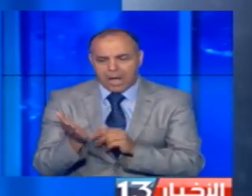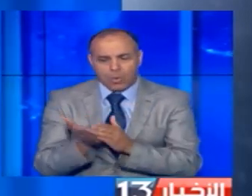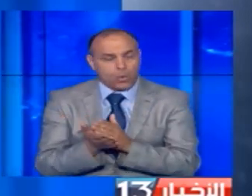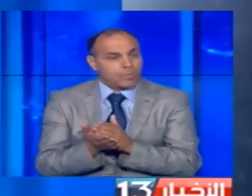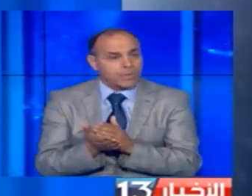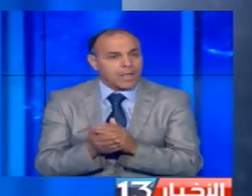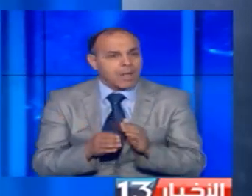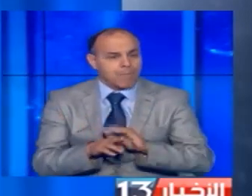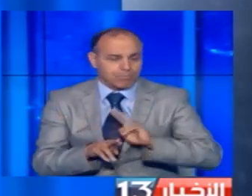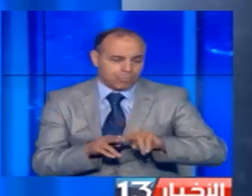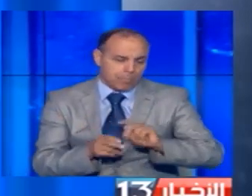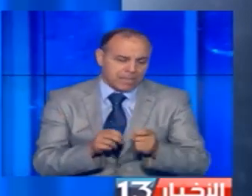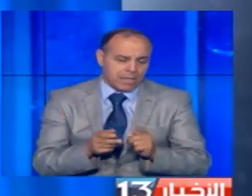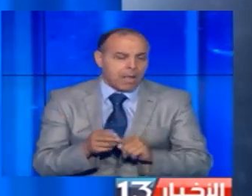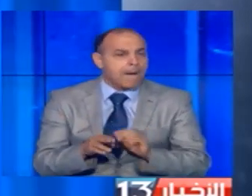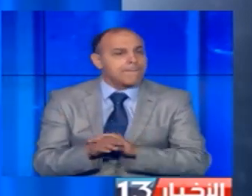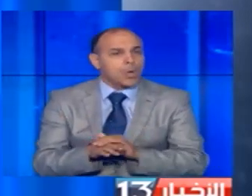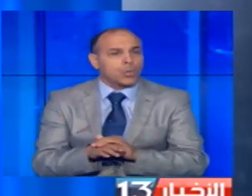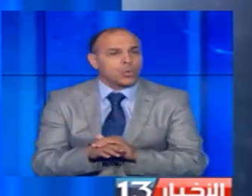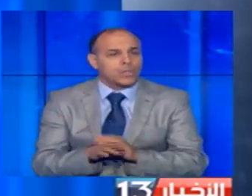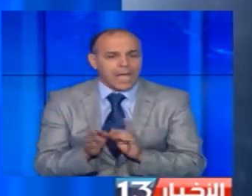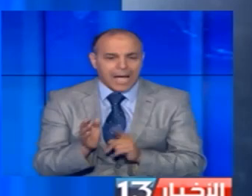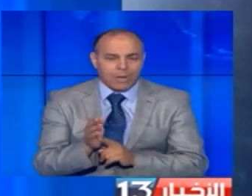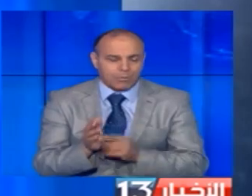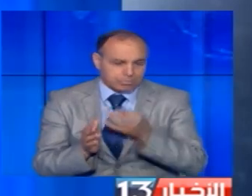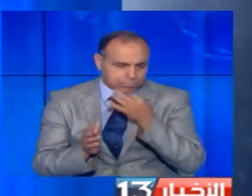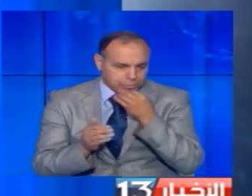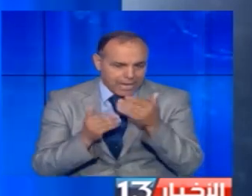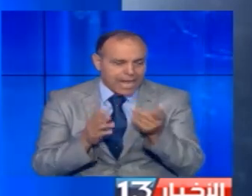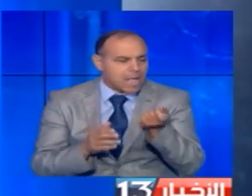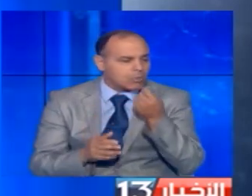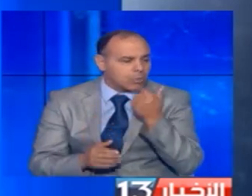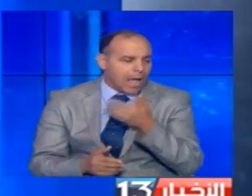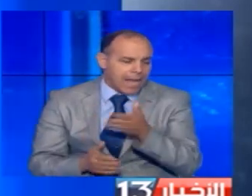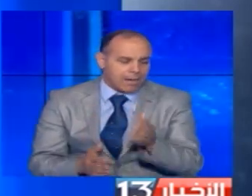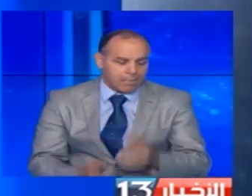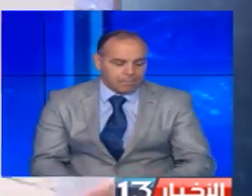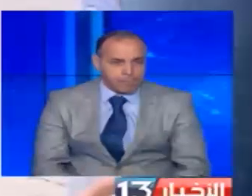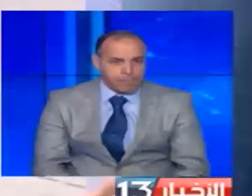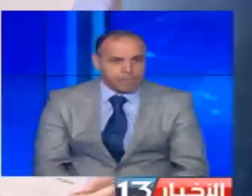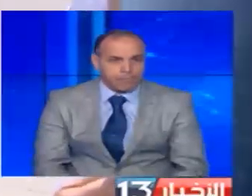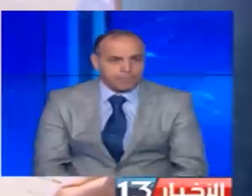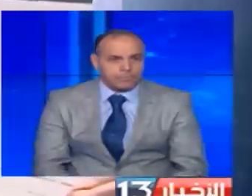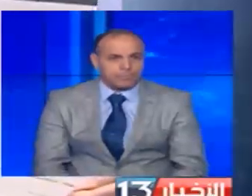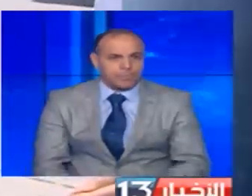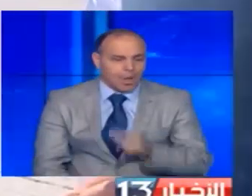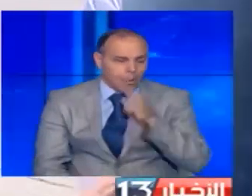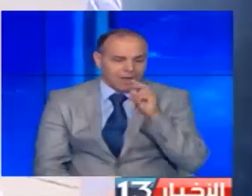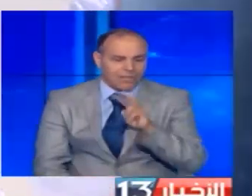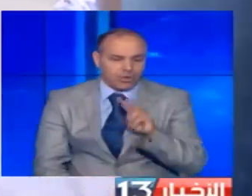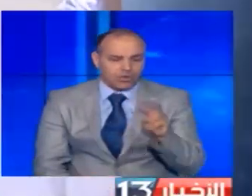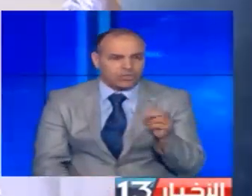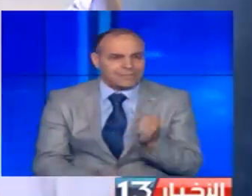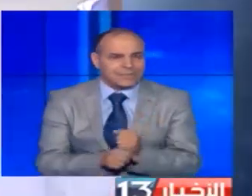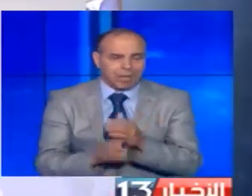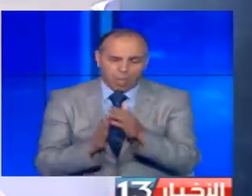المعدل المتعلق بشروط استغلال فتح الصيدليات اثنين وعشرين